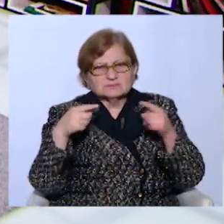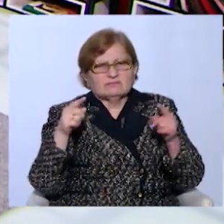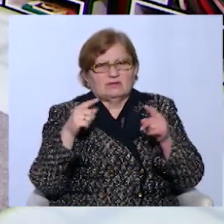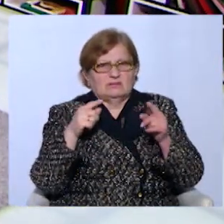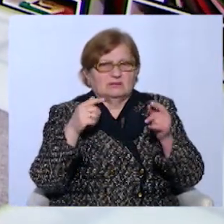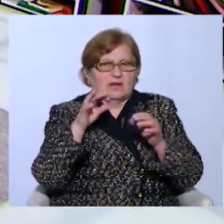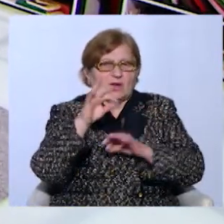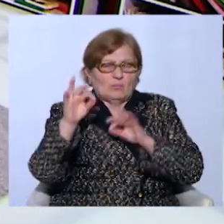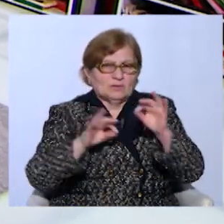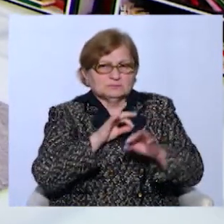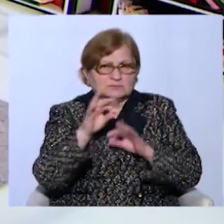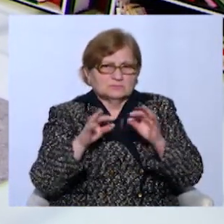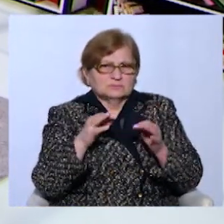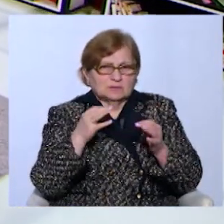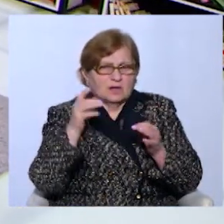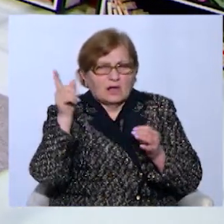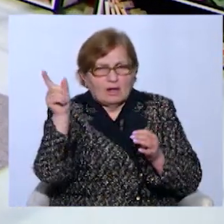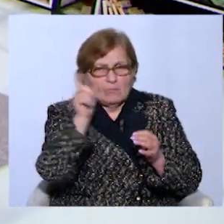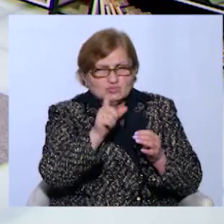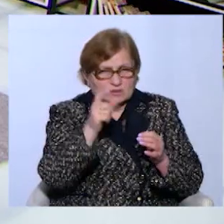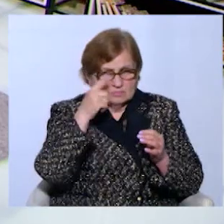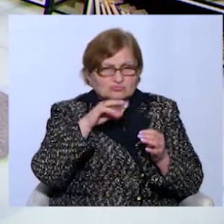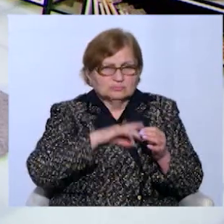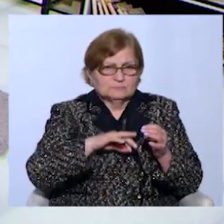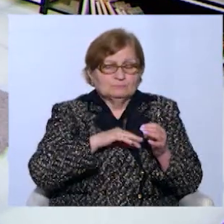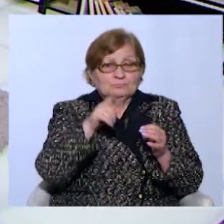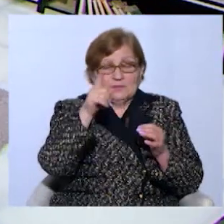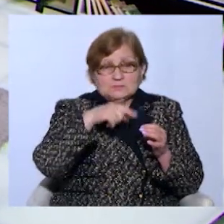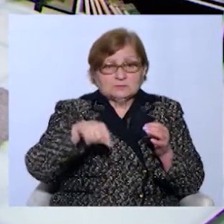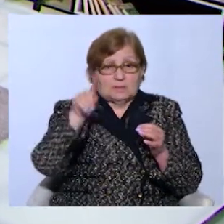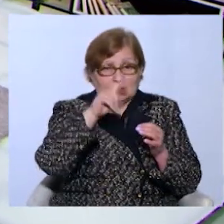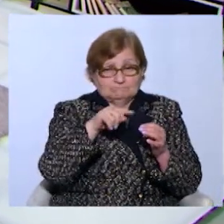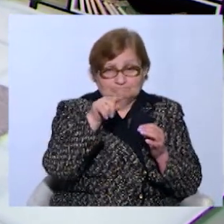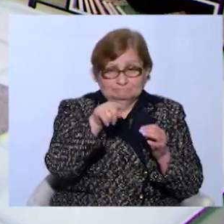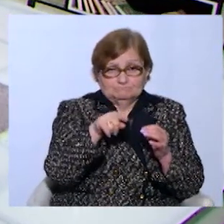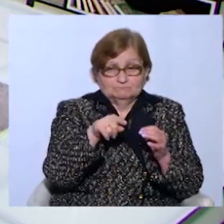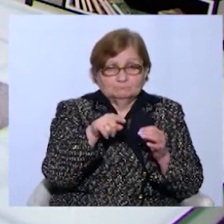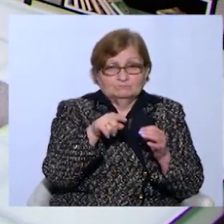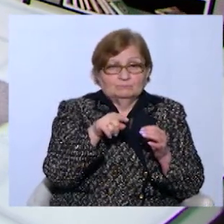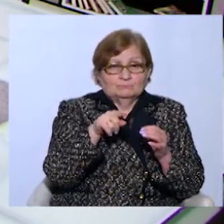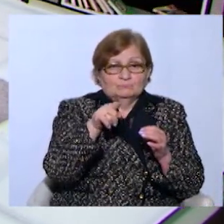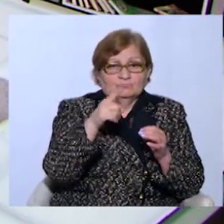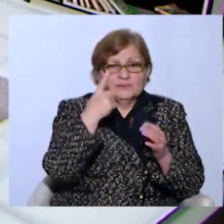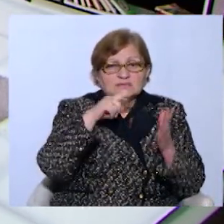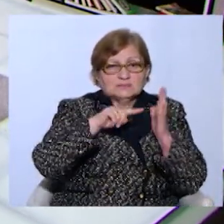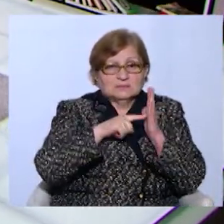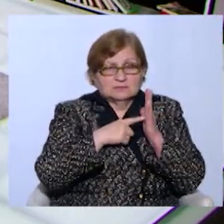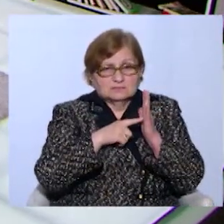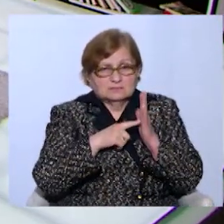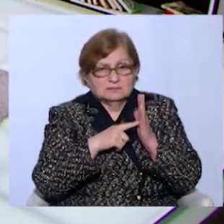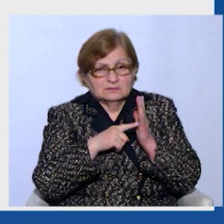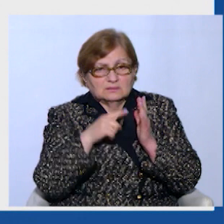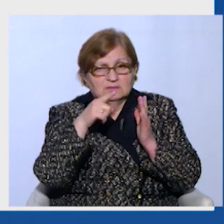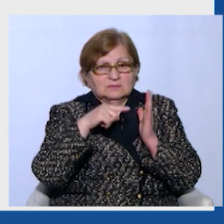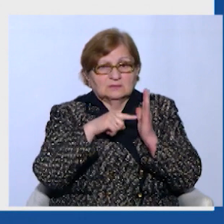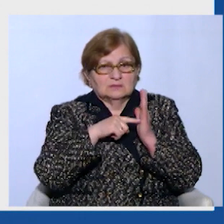ამოცანებშიც ბრაში გვეხმარება. აი ეს ერთეულოვანი წრე, ამ წრეზე აღებულია წერტილი და ამ